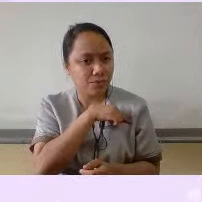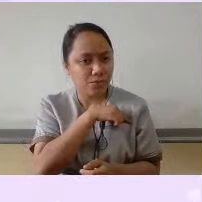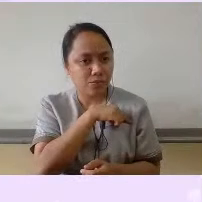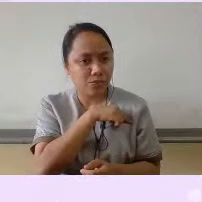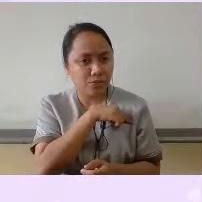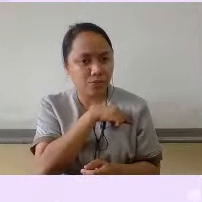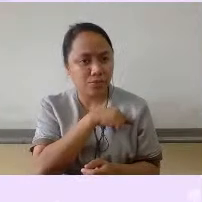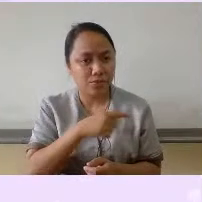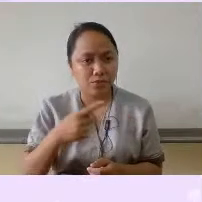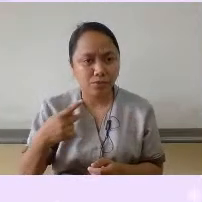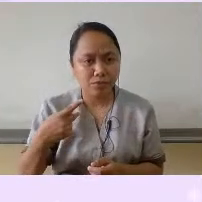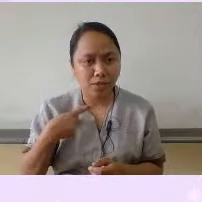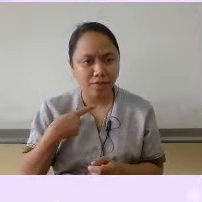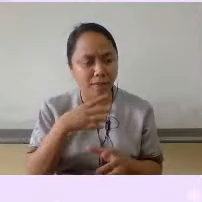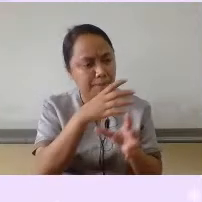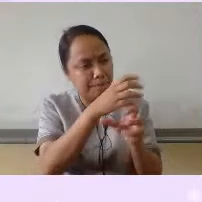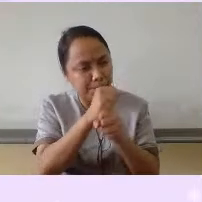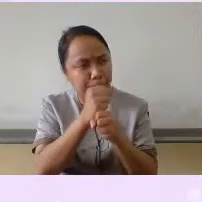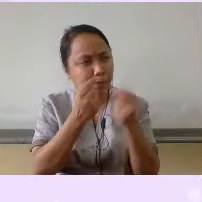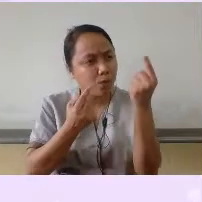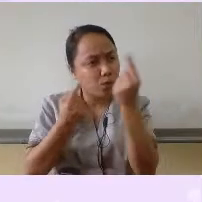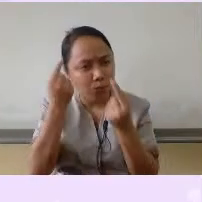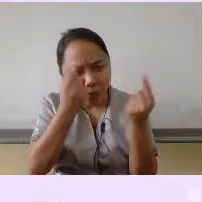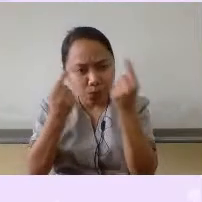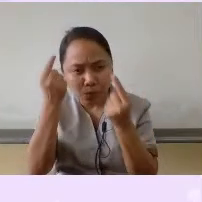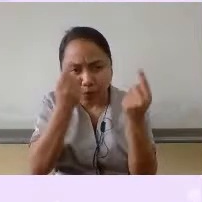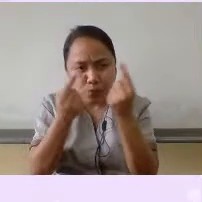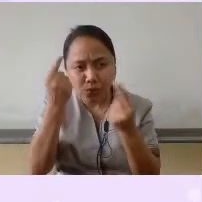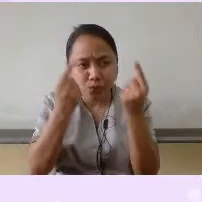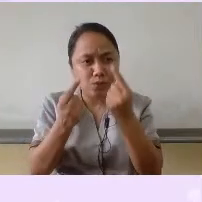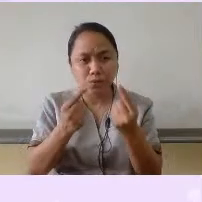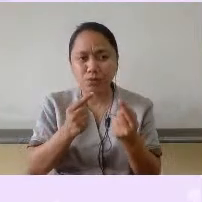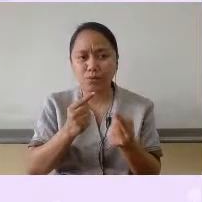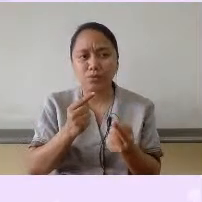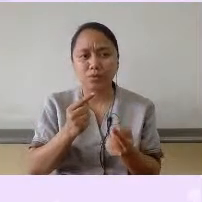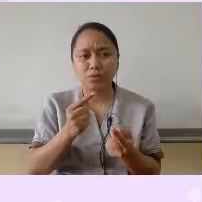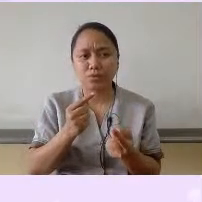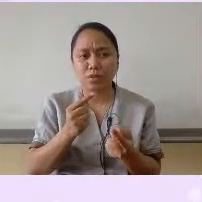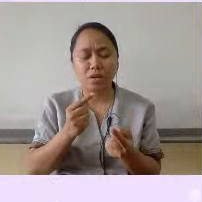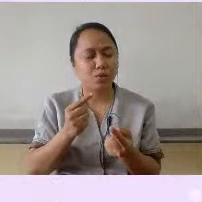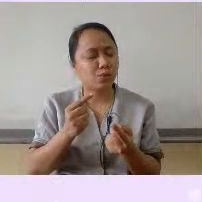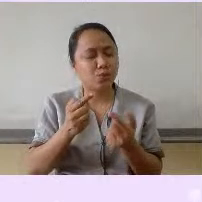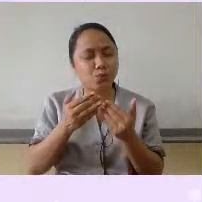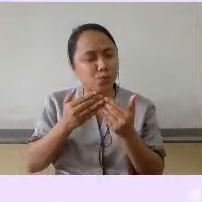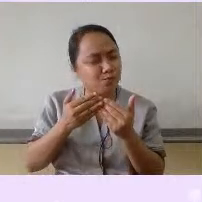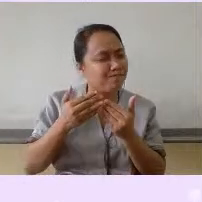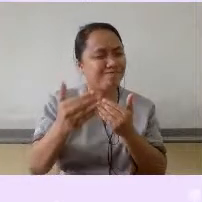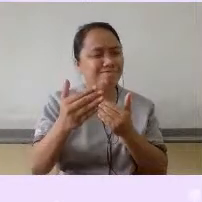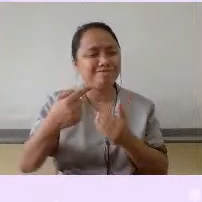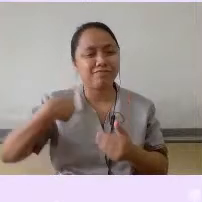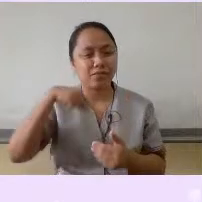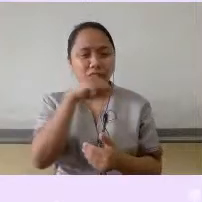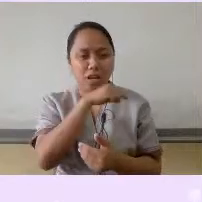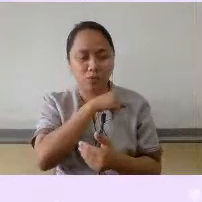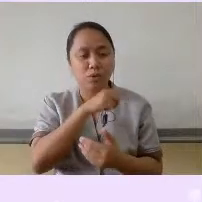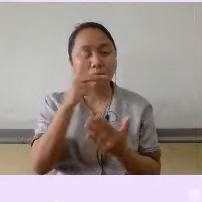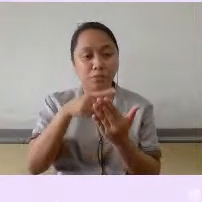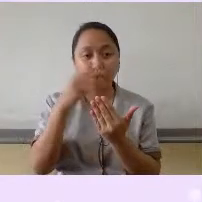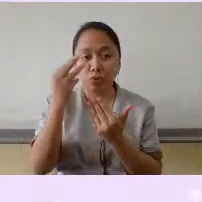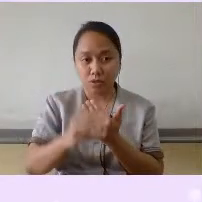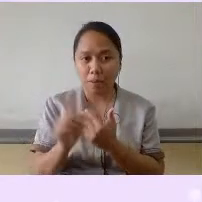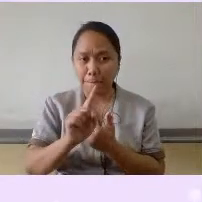take that into consideration sa pag-i-implement ng ating programa. So, meron po tayong tinatawag na